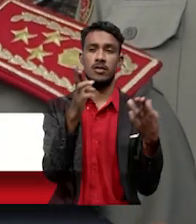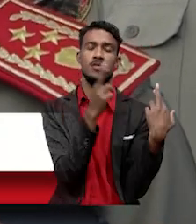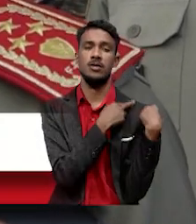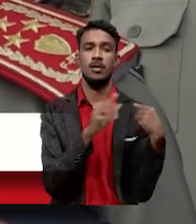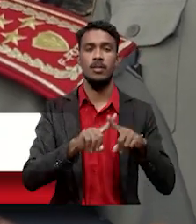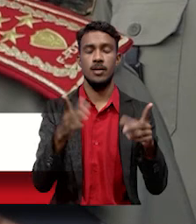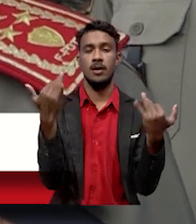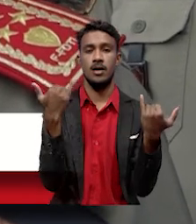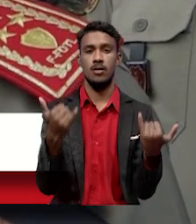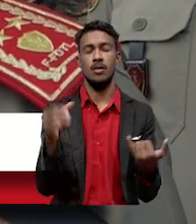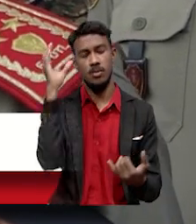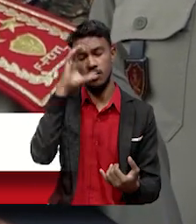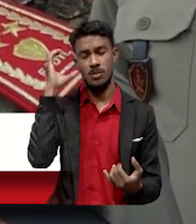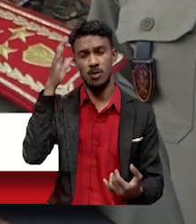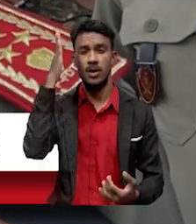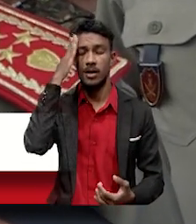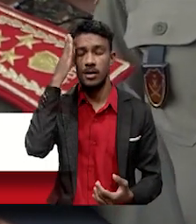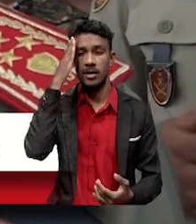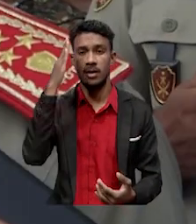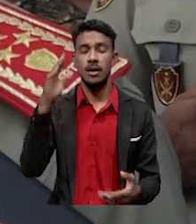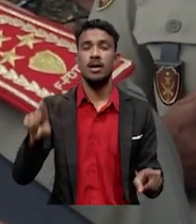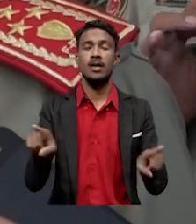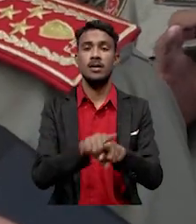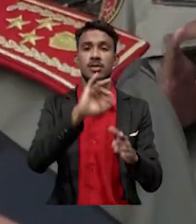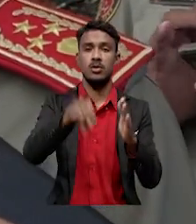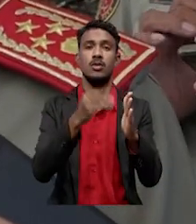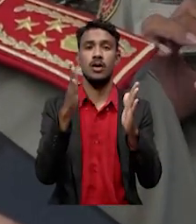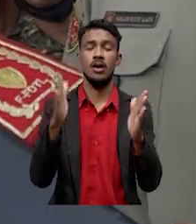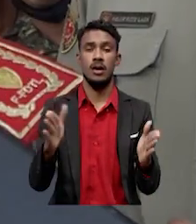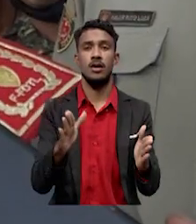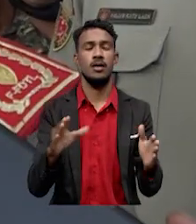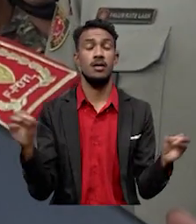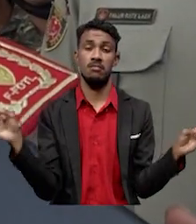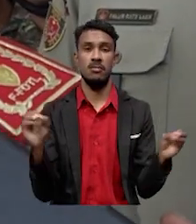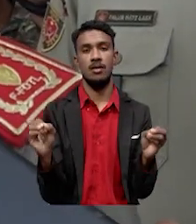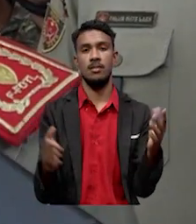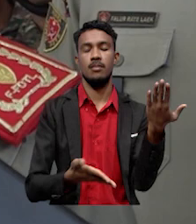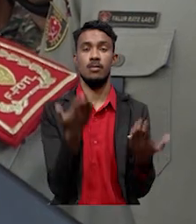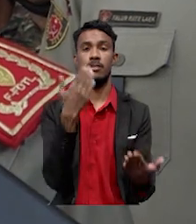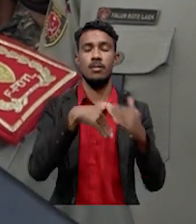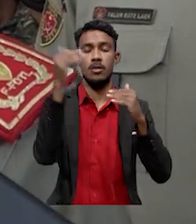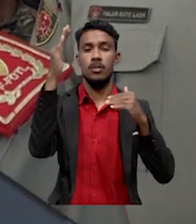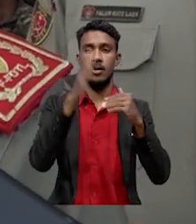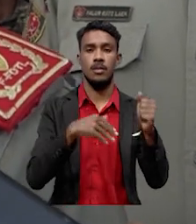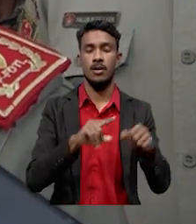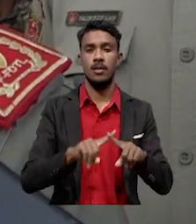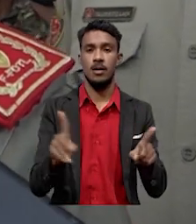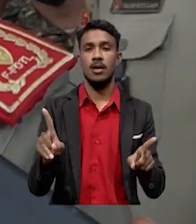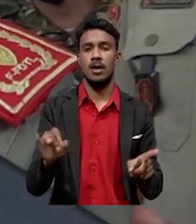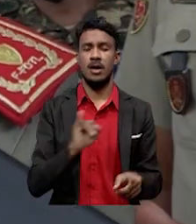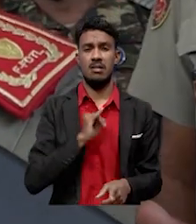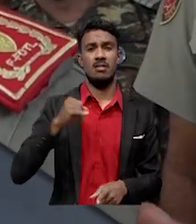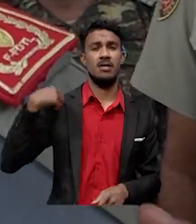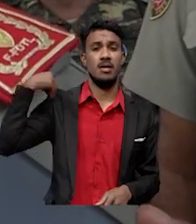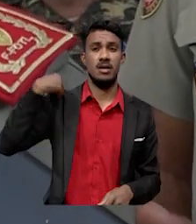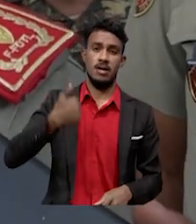imba buka tiene que estar sayon jornal republica. La impedita. Ao se candidata unia ao